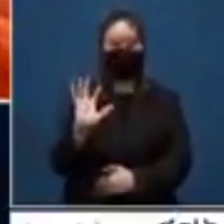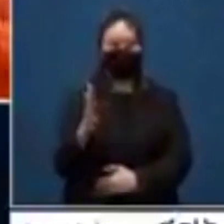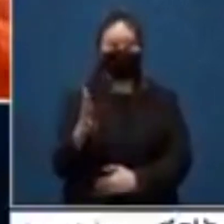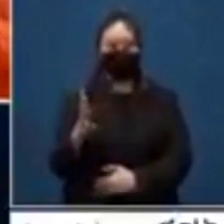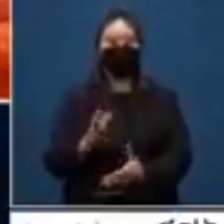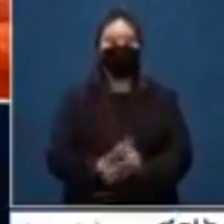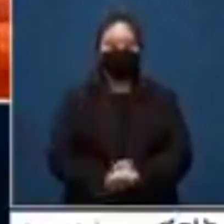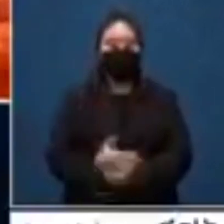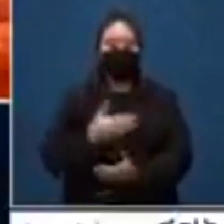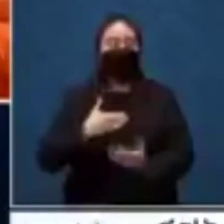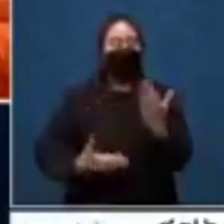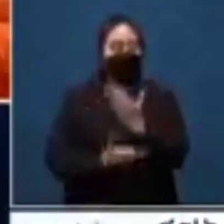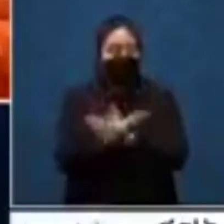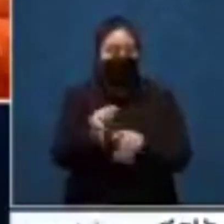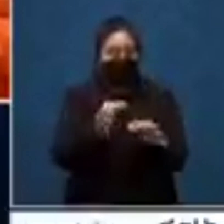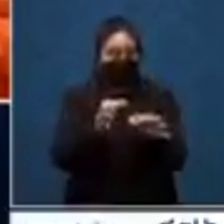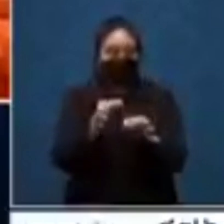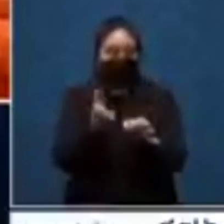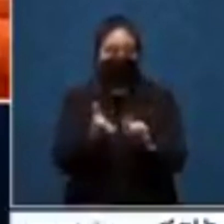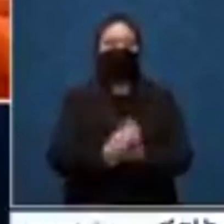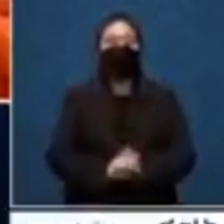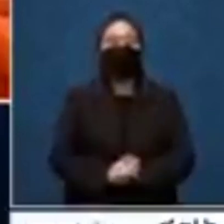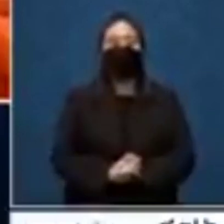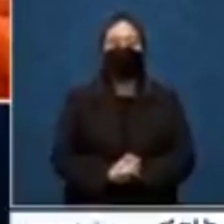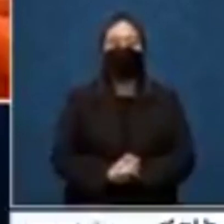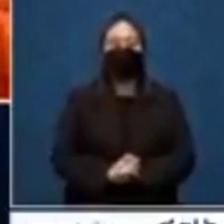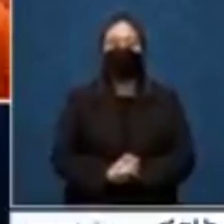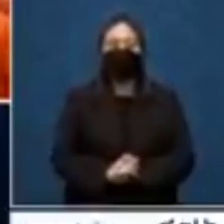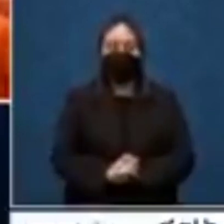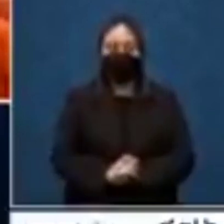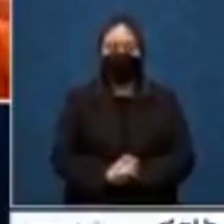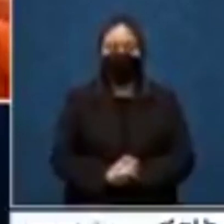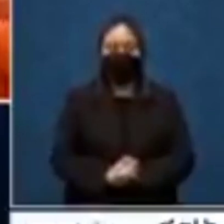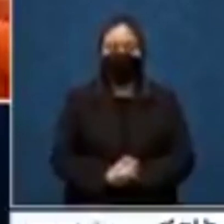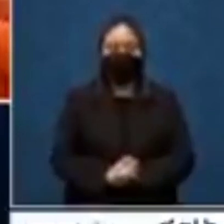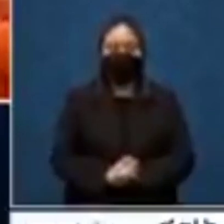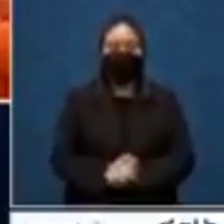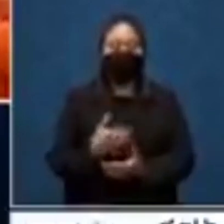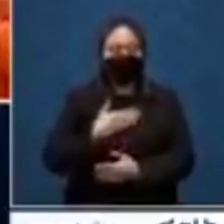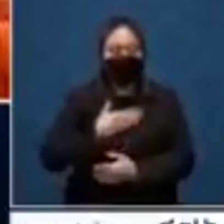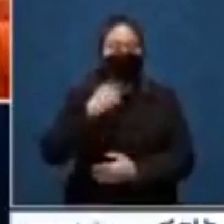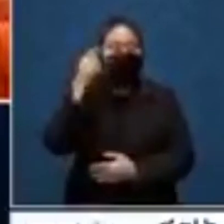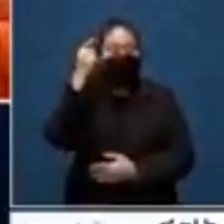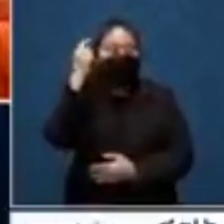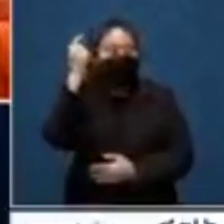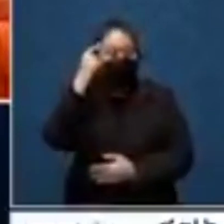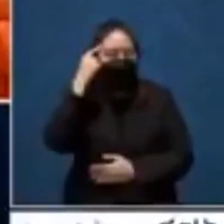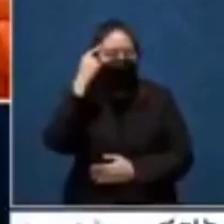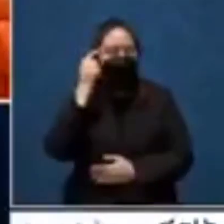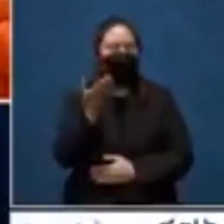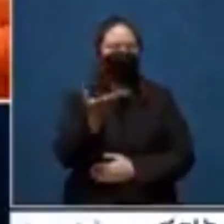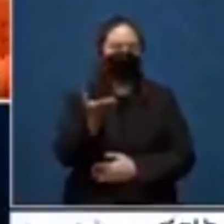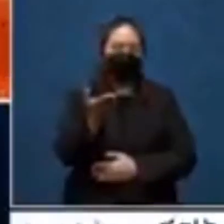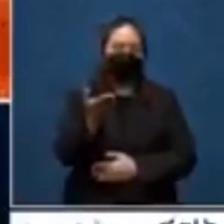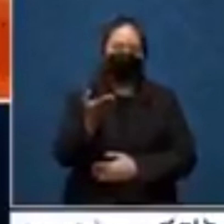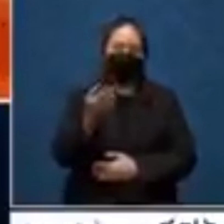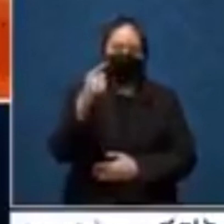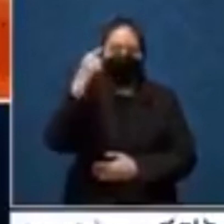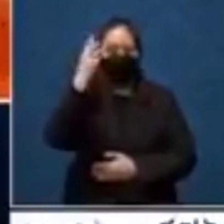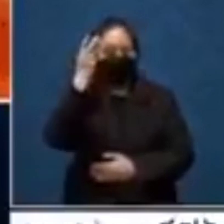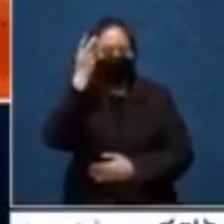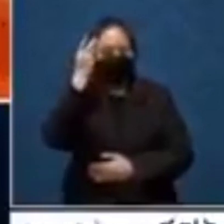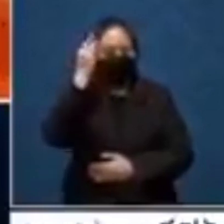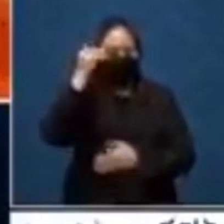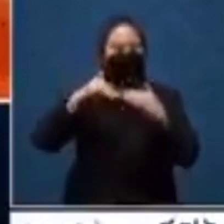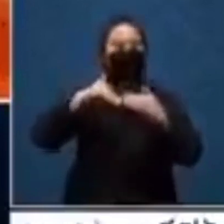ขอถือโอกาสพูดตรงนี้นะคะ ก็ผม แต่ดิฉันมีความคิดเห็นว่าเป็นการใช้ดุลพินิจที่ล้นเกินในเมื่